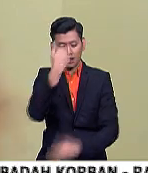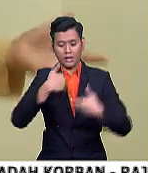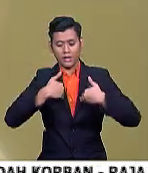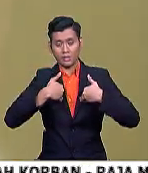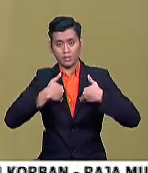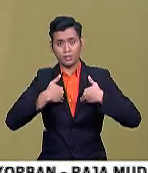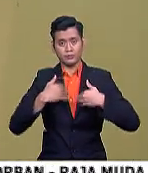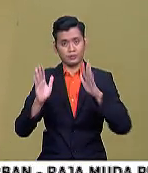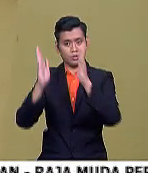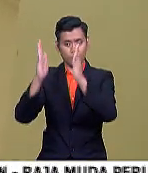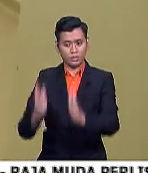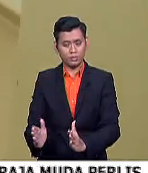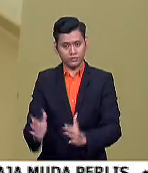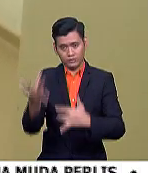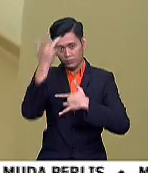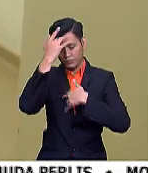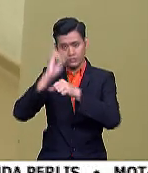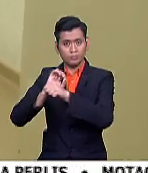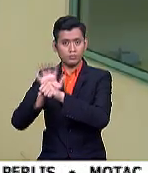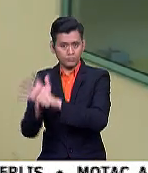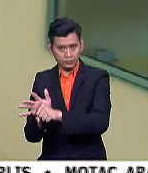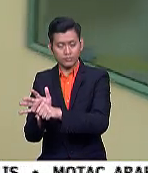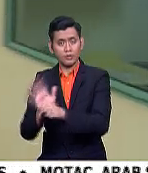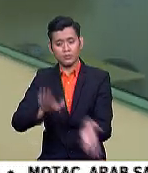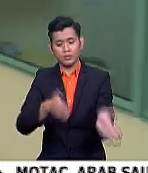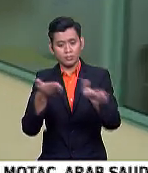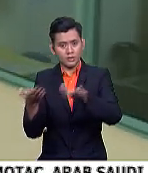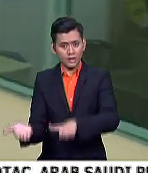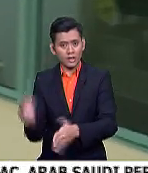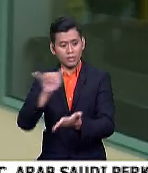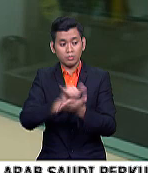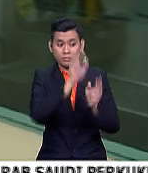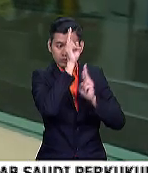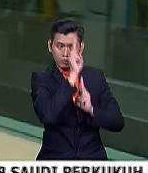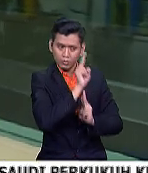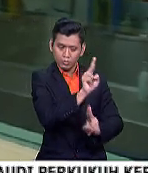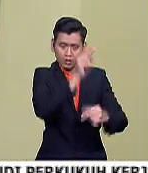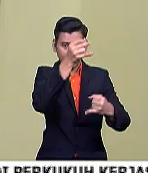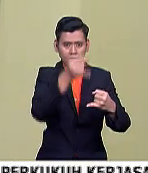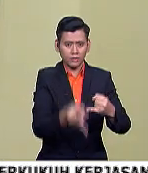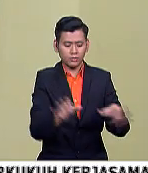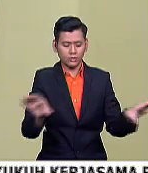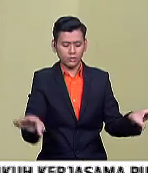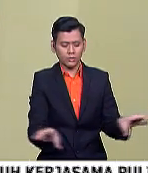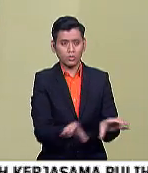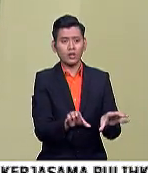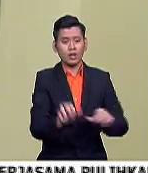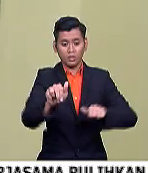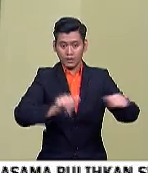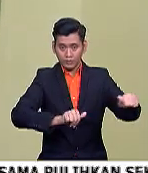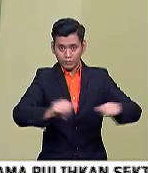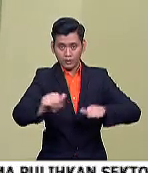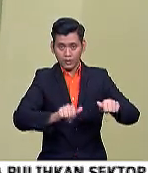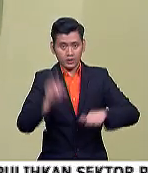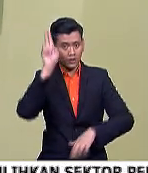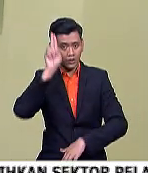COVID-19. Ini merupakan satu ruangan bagi waris memberi perkhidmatan terakhir ataupun melakukan upacara keagamaan